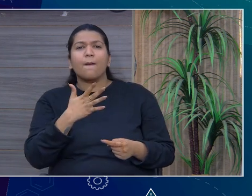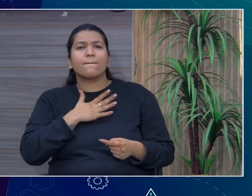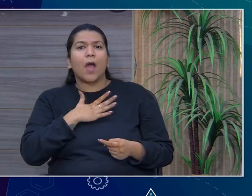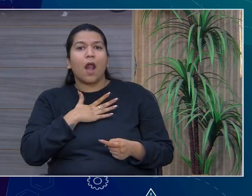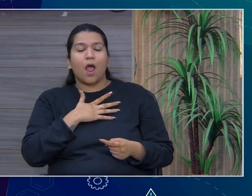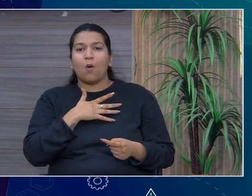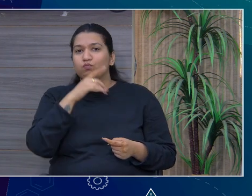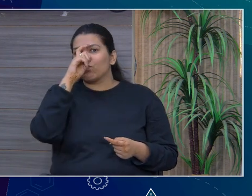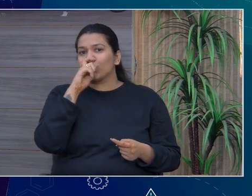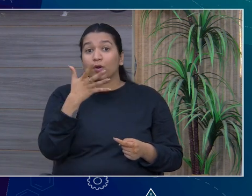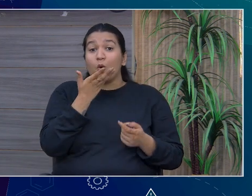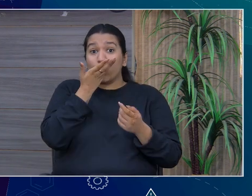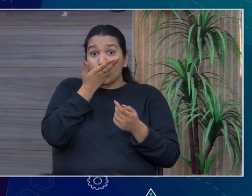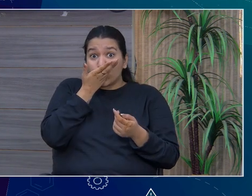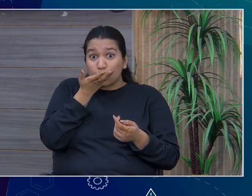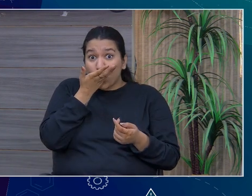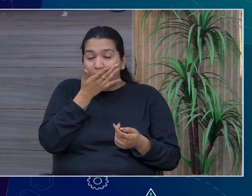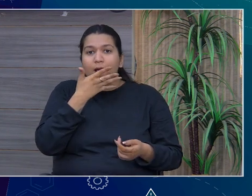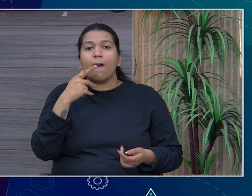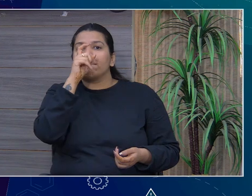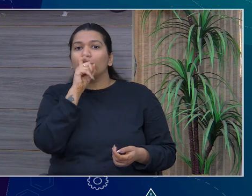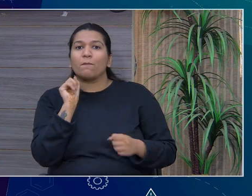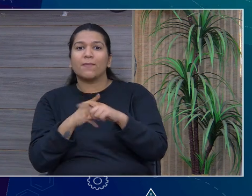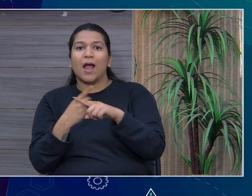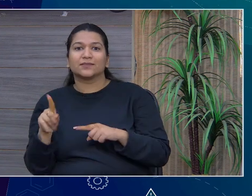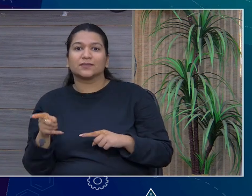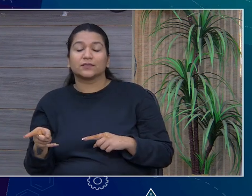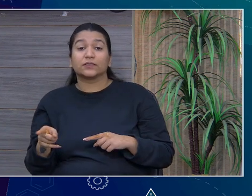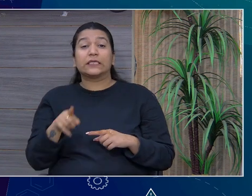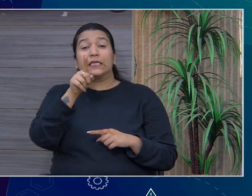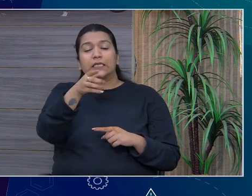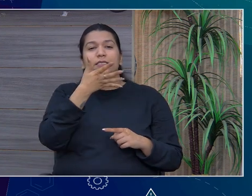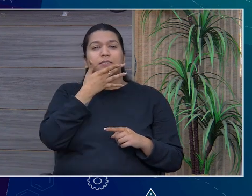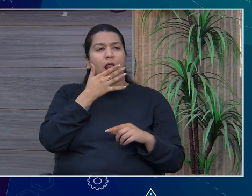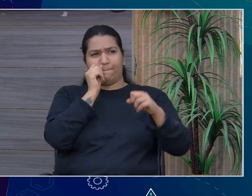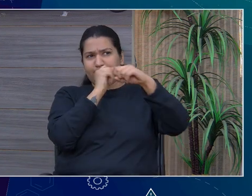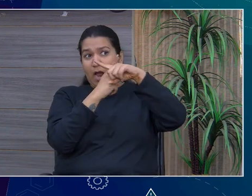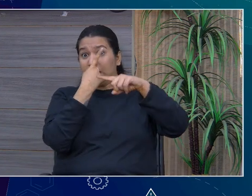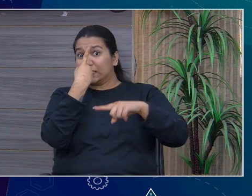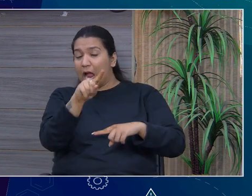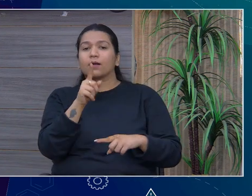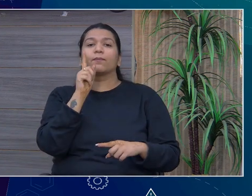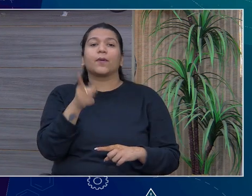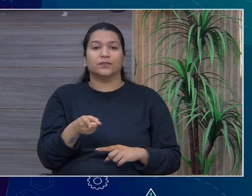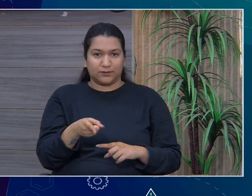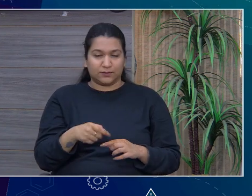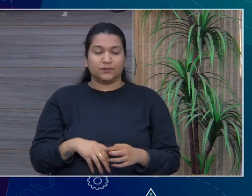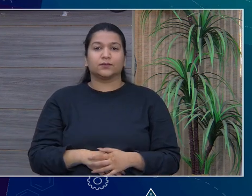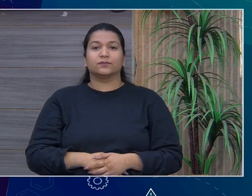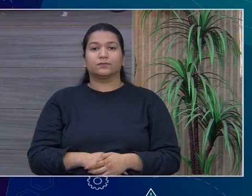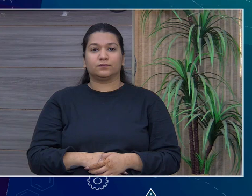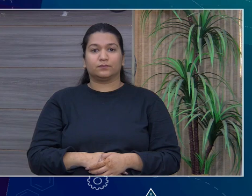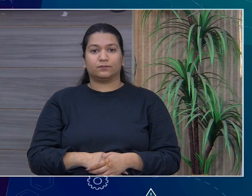तो पानी को हम रिप्रेजेंट करते हैं ब्लू कलर से। तो ये एस्थेटिक होना पेंटिंग के अंदर बहुत ज़रूरी है सर। बिल्कुल जी